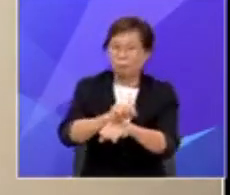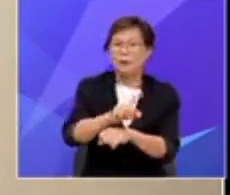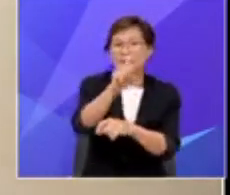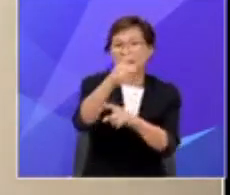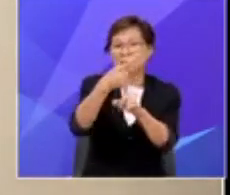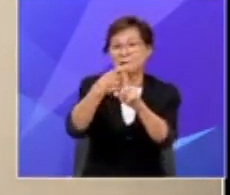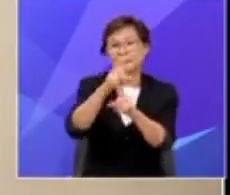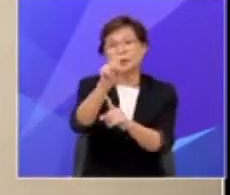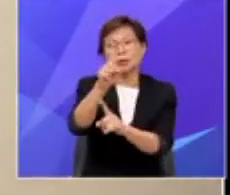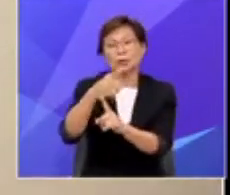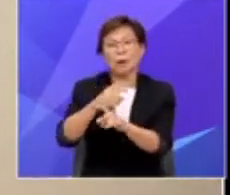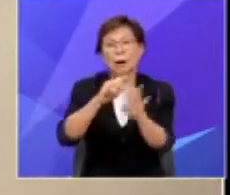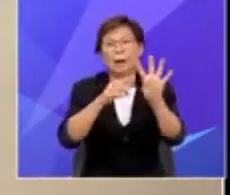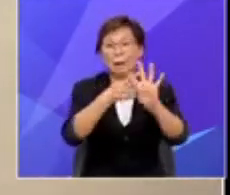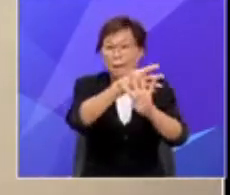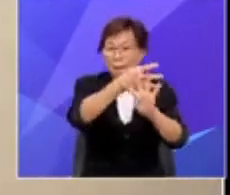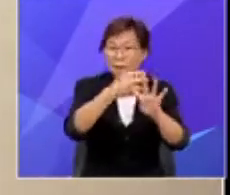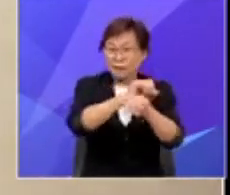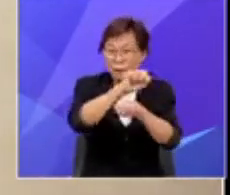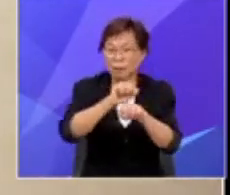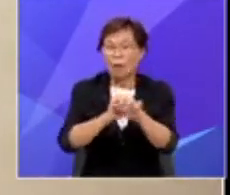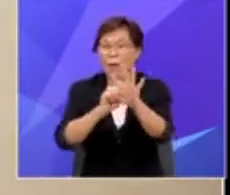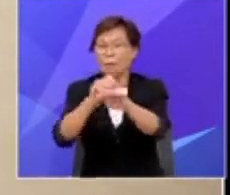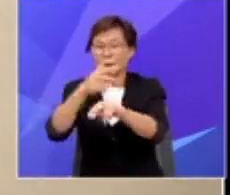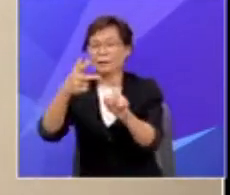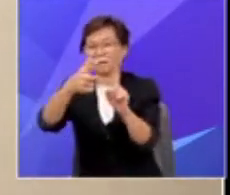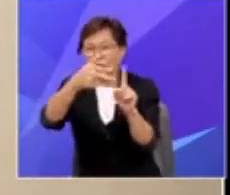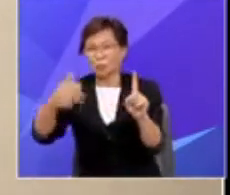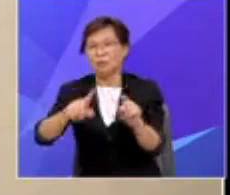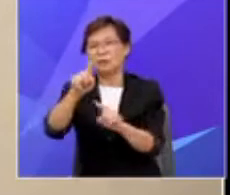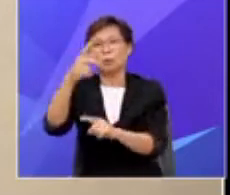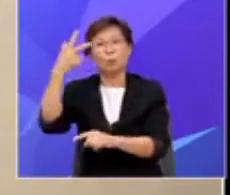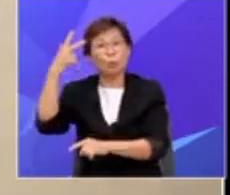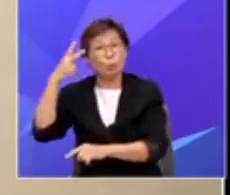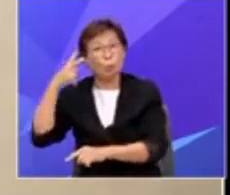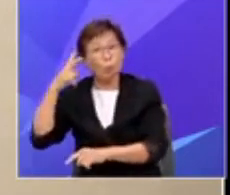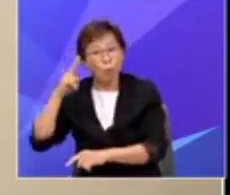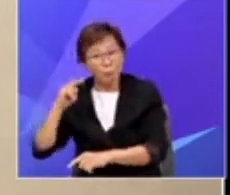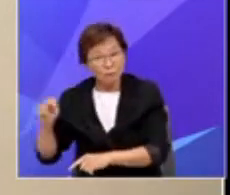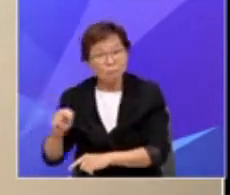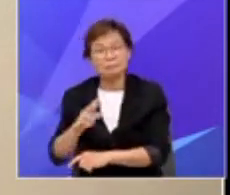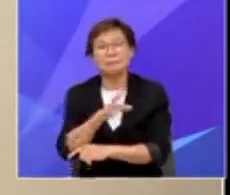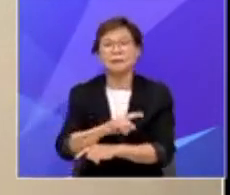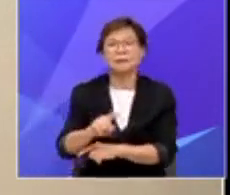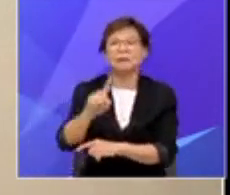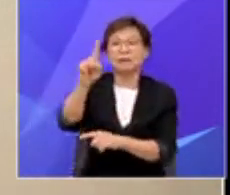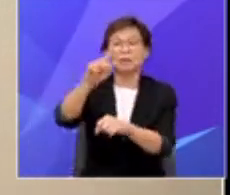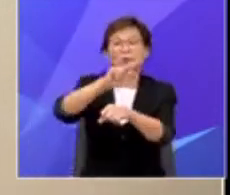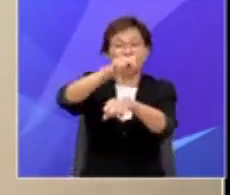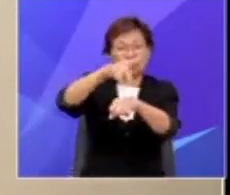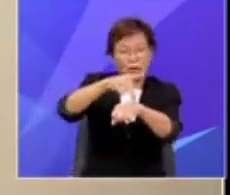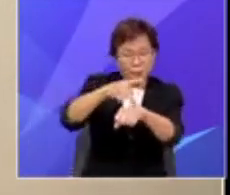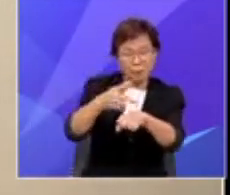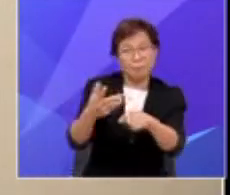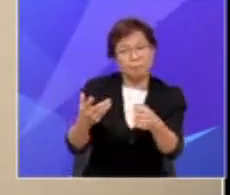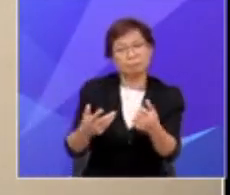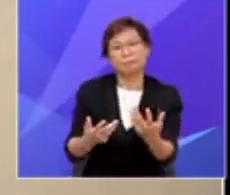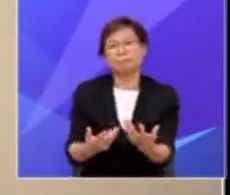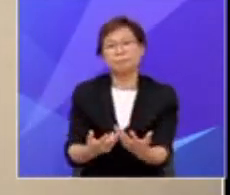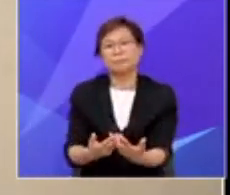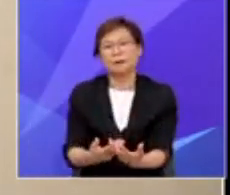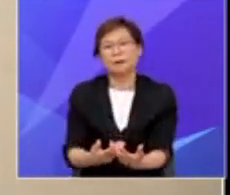satu dari ba4 dari Indonesia satu dari Vietnam dan satu dari am sleeping flipina